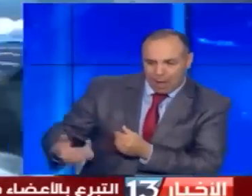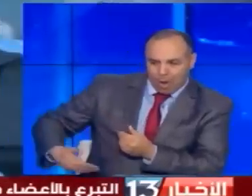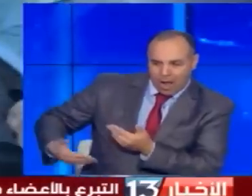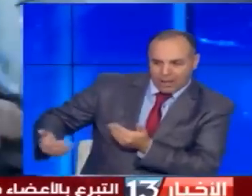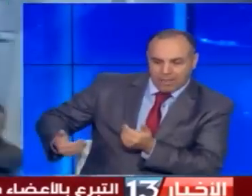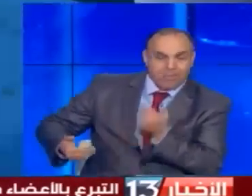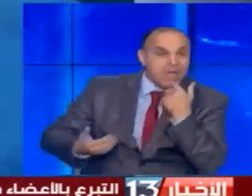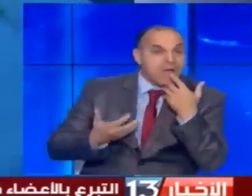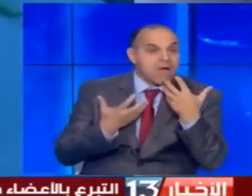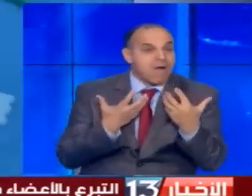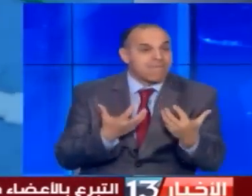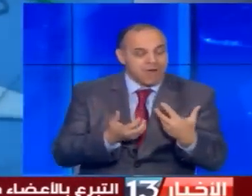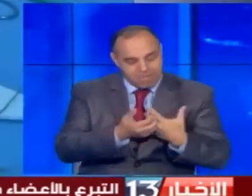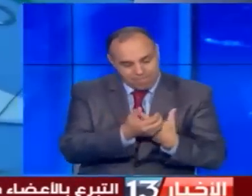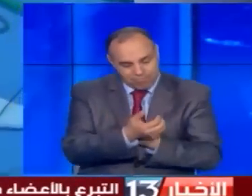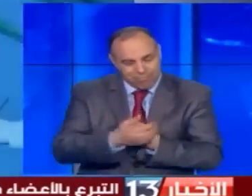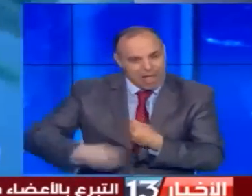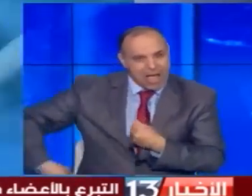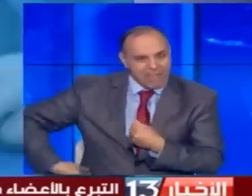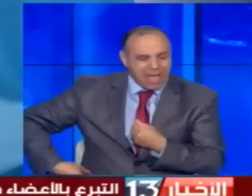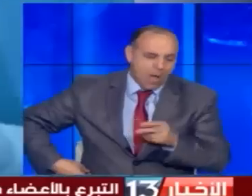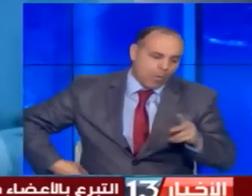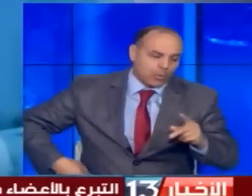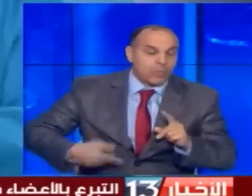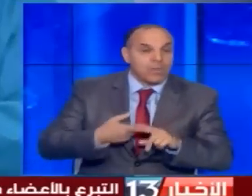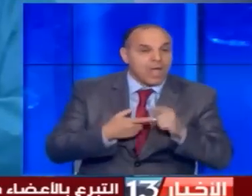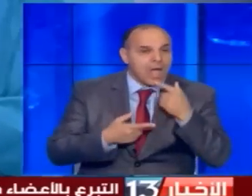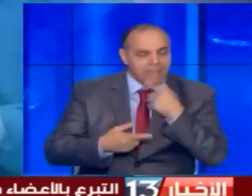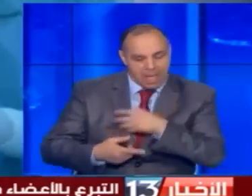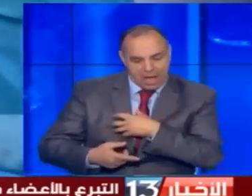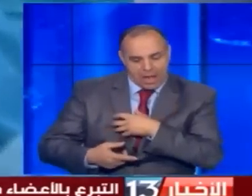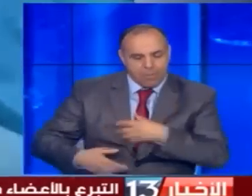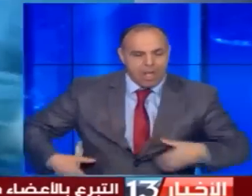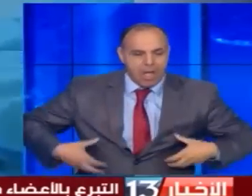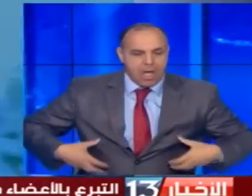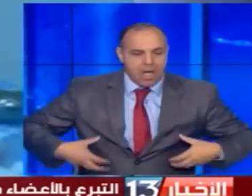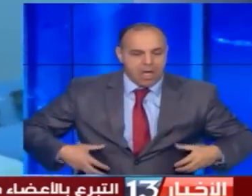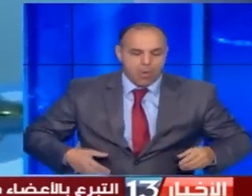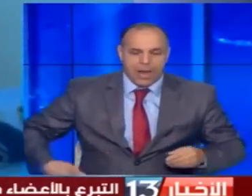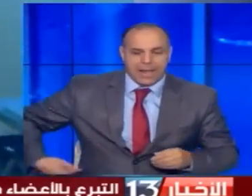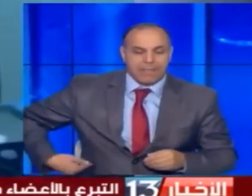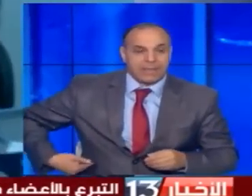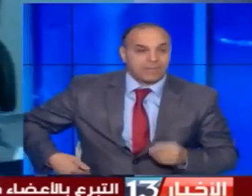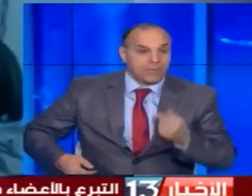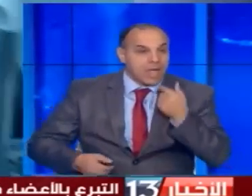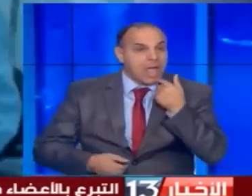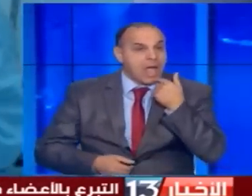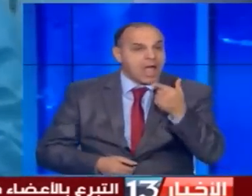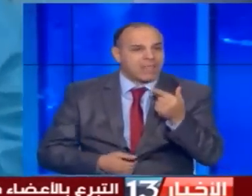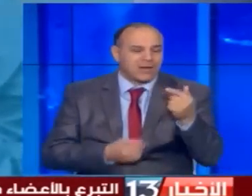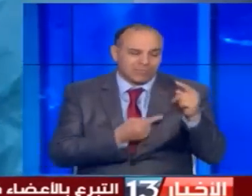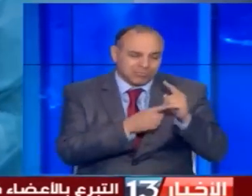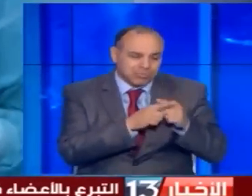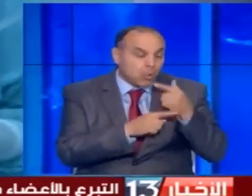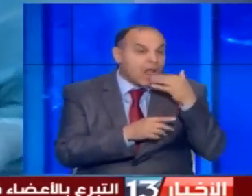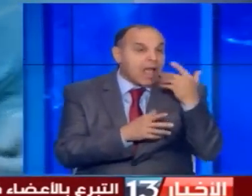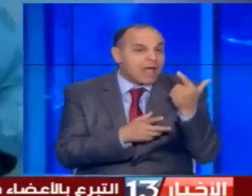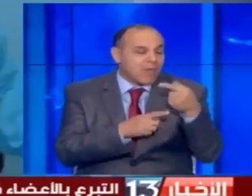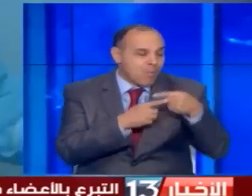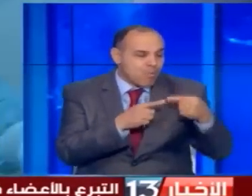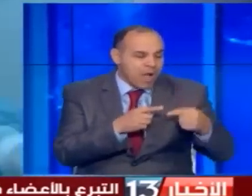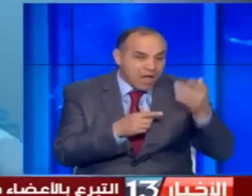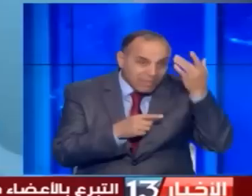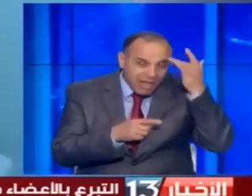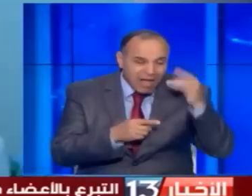غرار حاجية زراعة بعض الأعضاء الأخرى كالقلب والرئتين والكبد، وضعية ناتجة إضافة إلى نقص